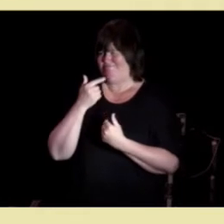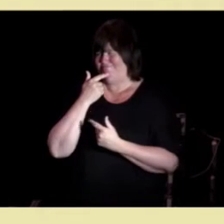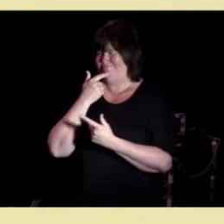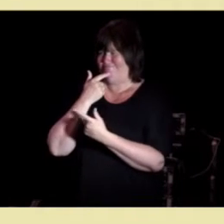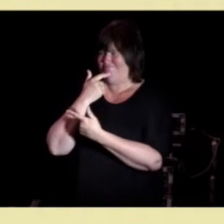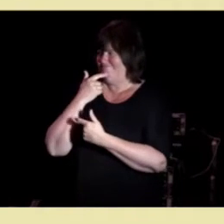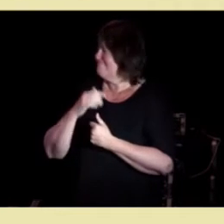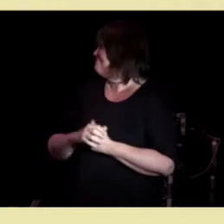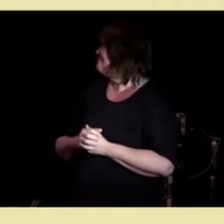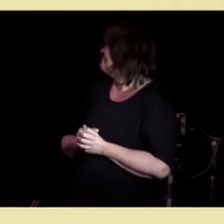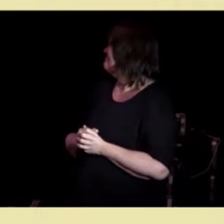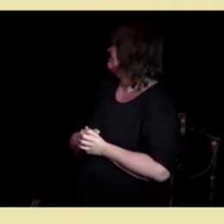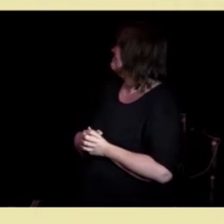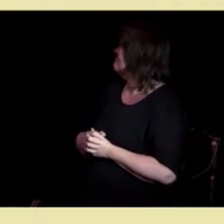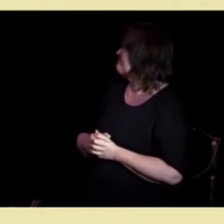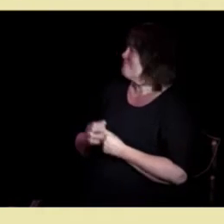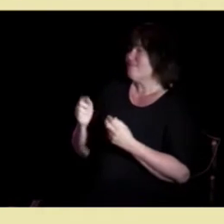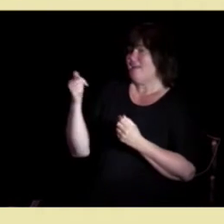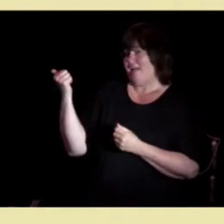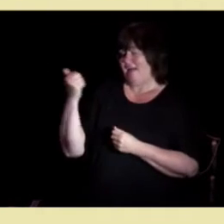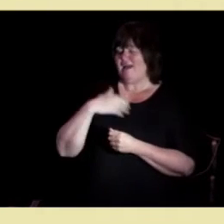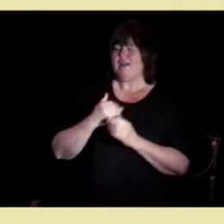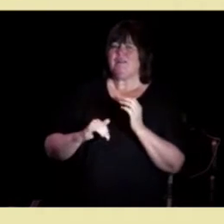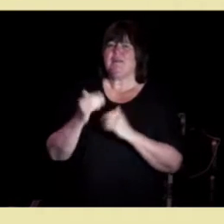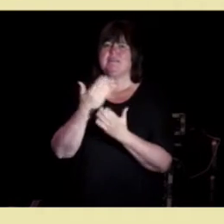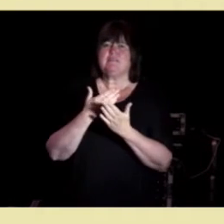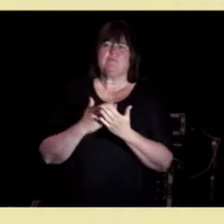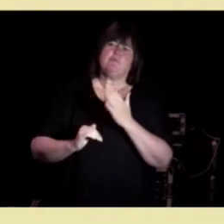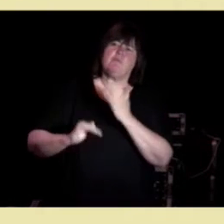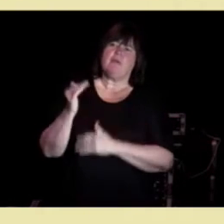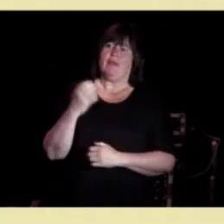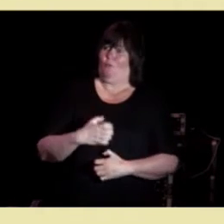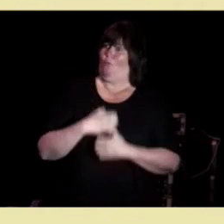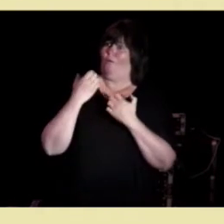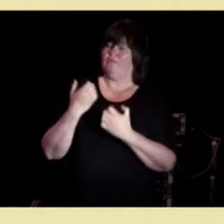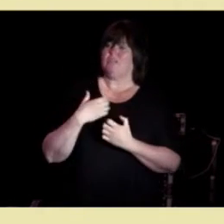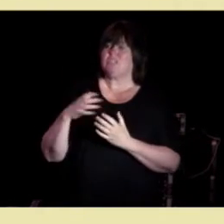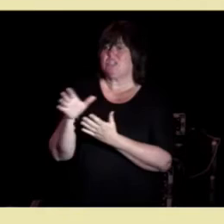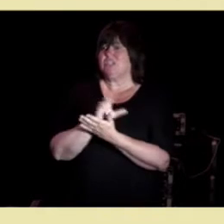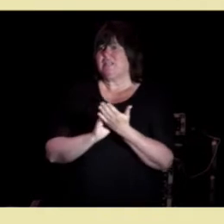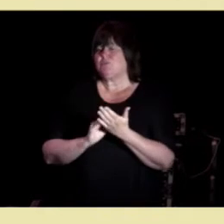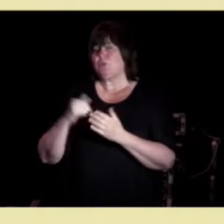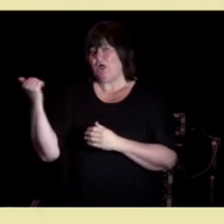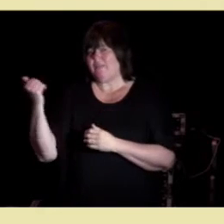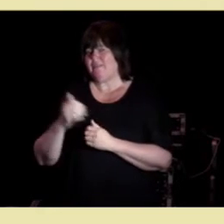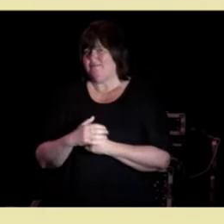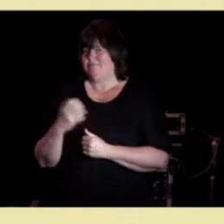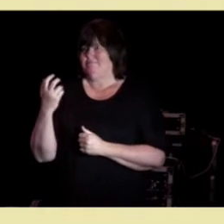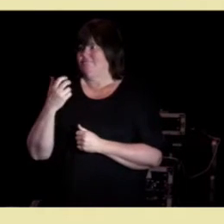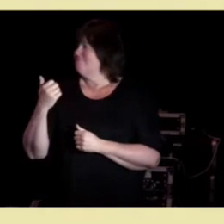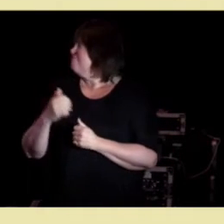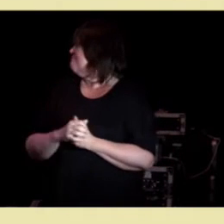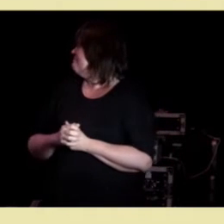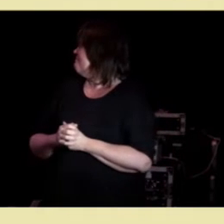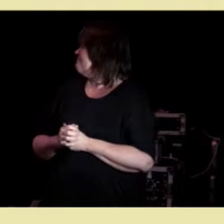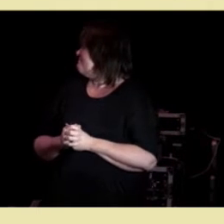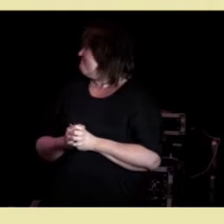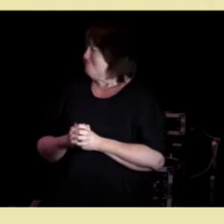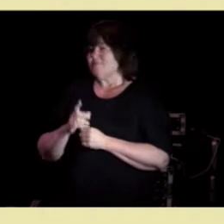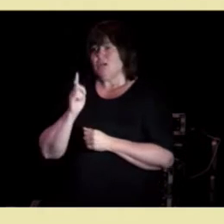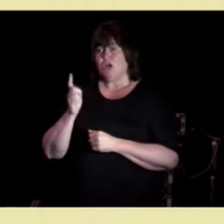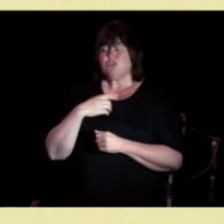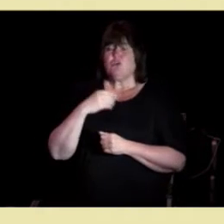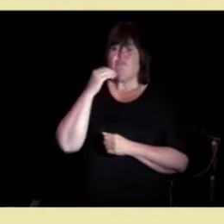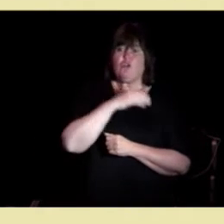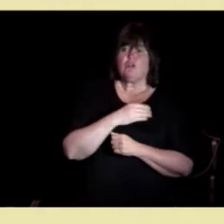Her har vi et eksempel på de mer overraskende resultatene. Det altså slik at befolkningen i